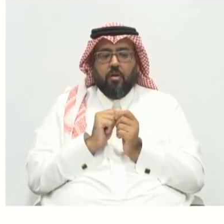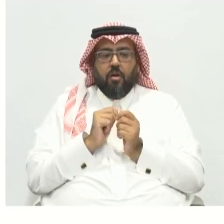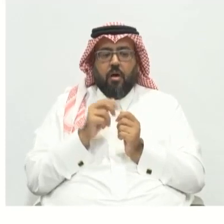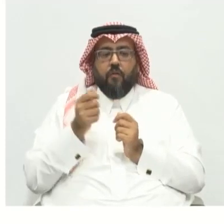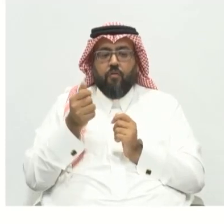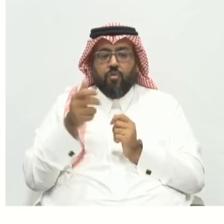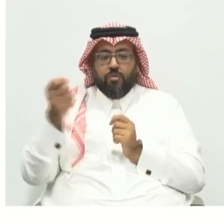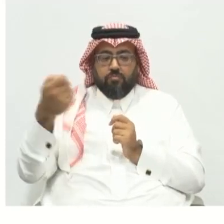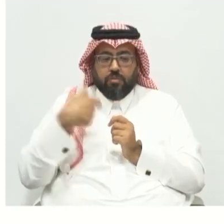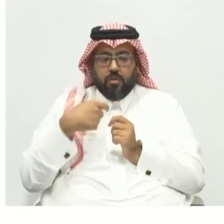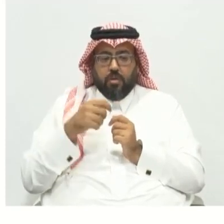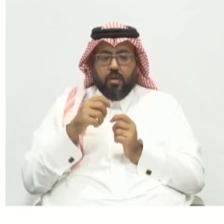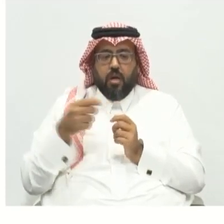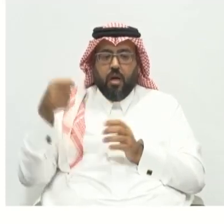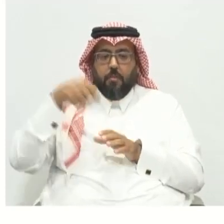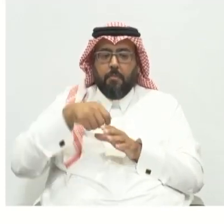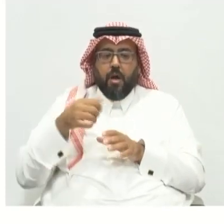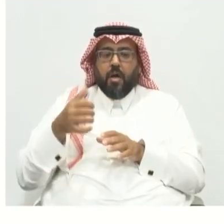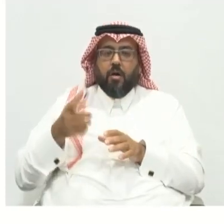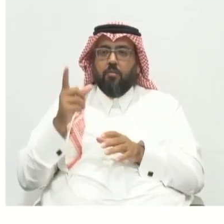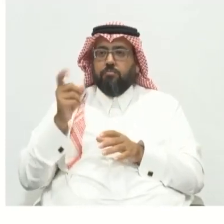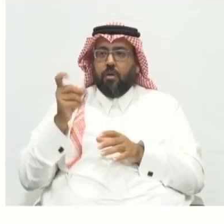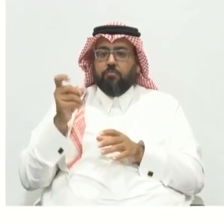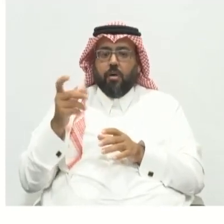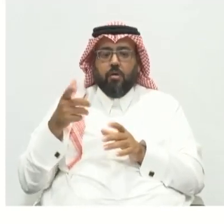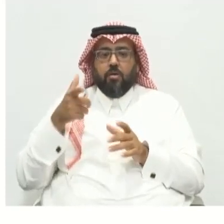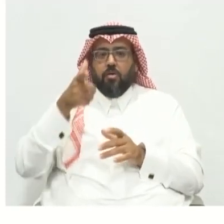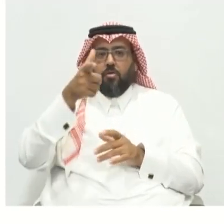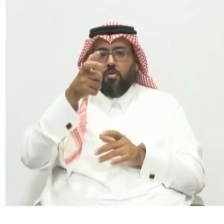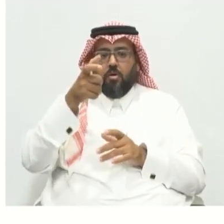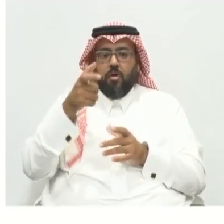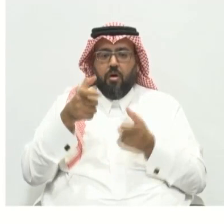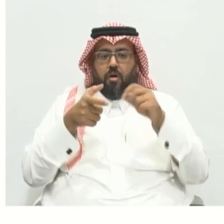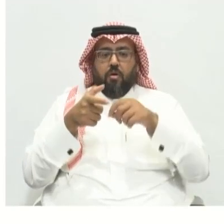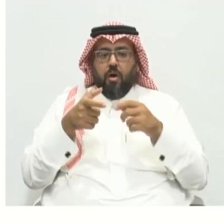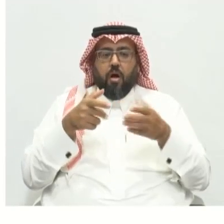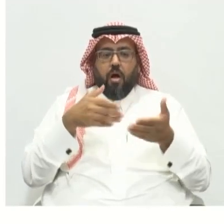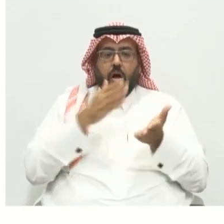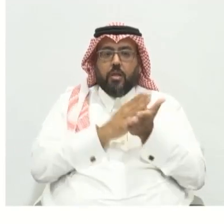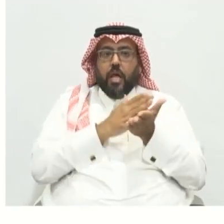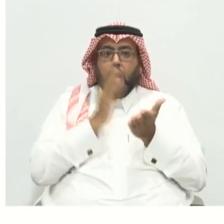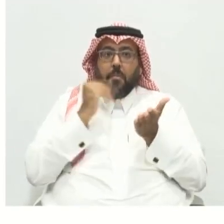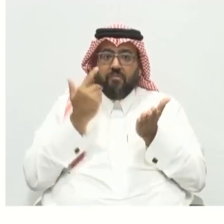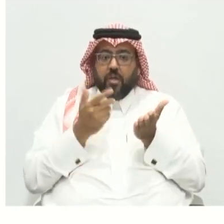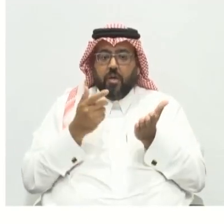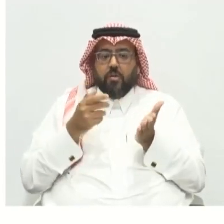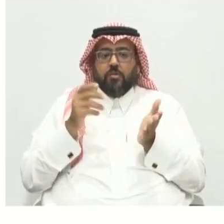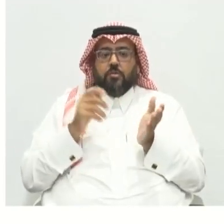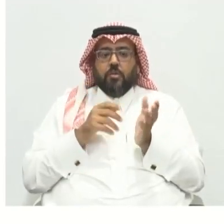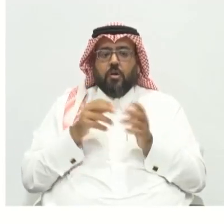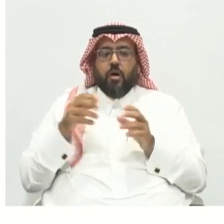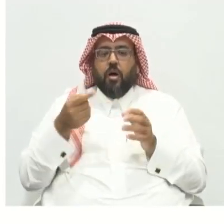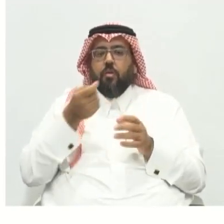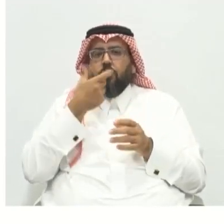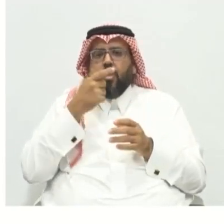الغرامه لحيازه مثلا سلاح ناري فردي او ذخيره دون ترخيص وعقوبه السجن لمن ادين بتهريب